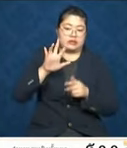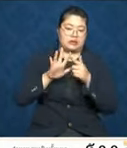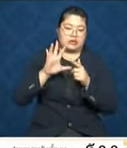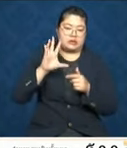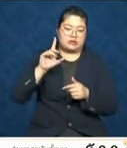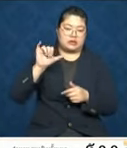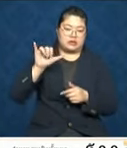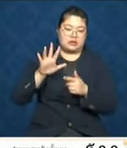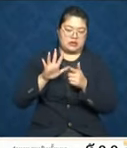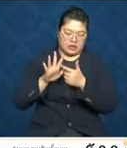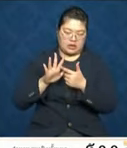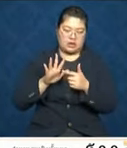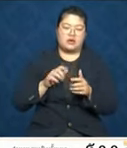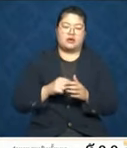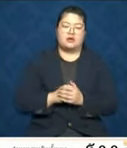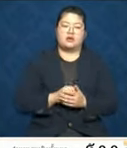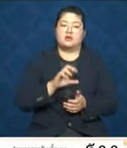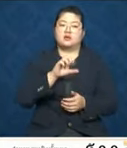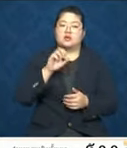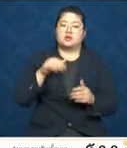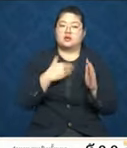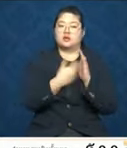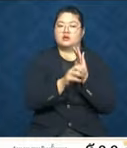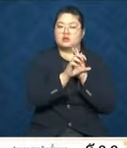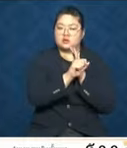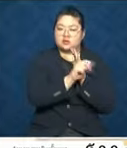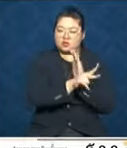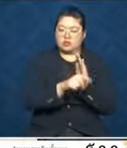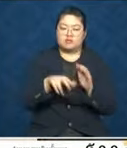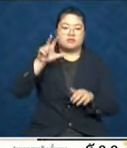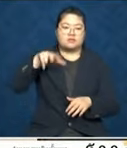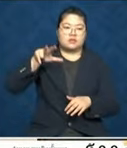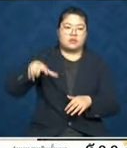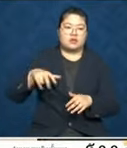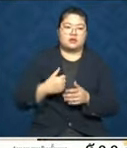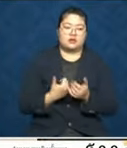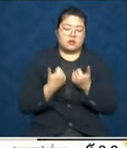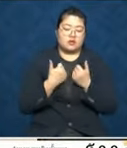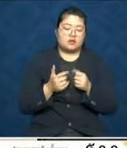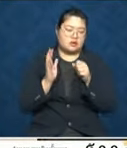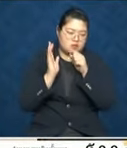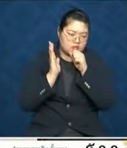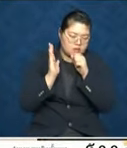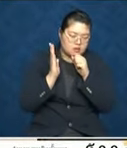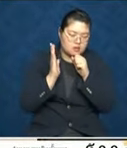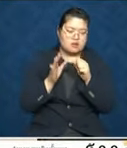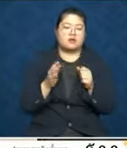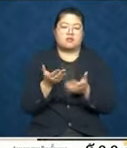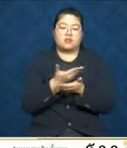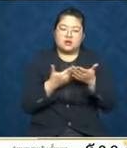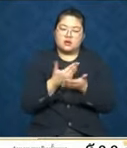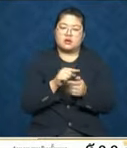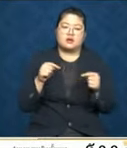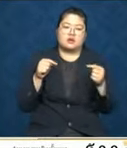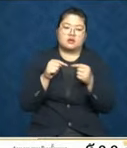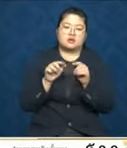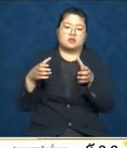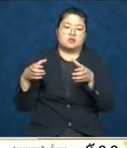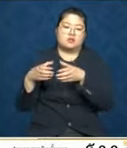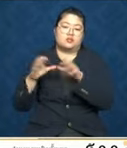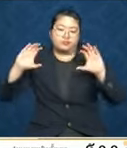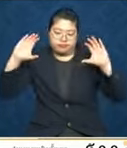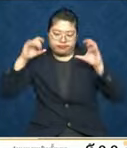สมาชิกสภาผู้แทนราษฎรจังหวัดสกลนครพรรคเพื่อไทยค่ะดิฉันมีเรื่องหารือท่านประธานนะคะผ่านไปยังหน่วยงานและส่วนราช